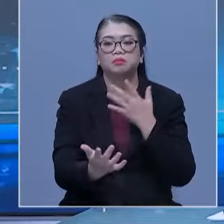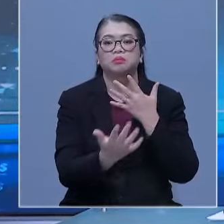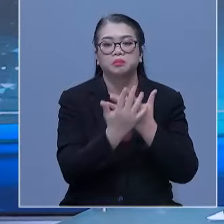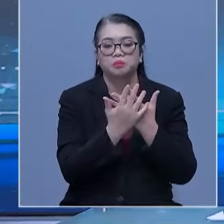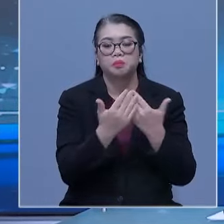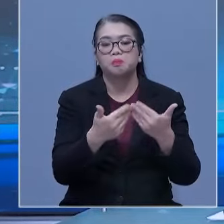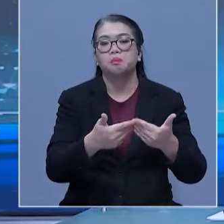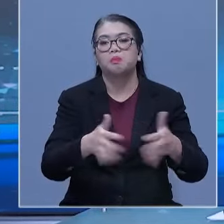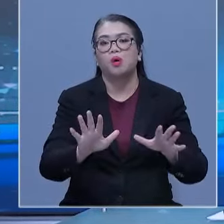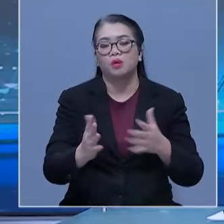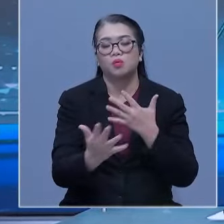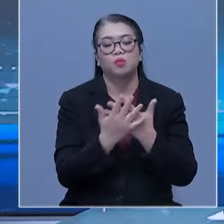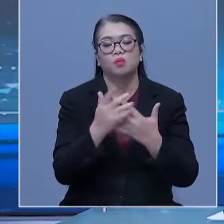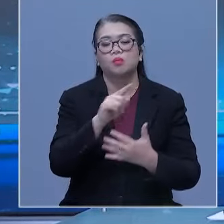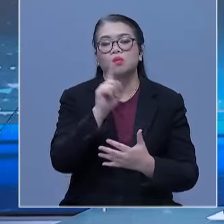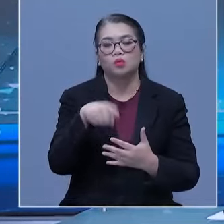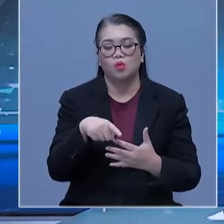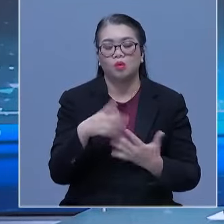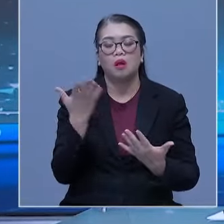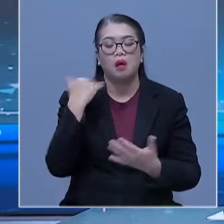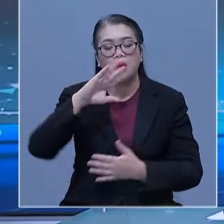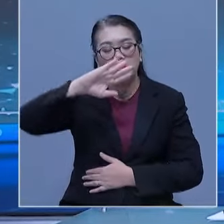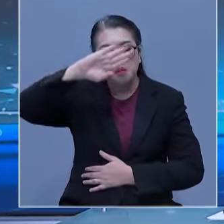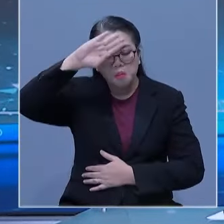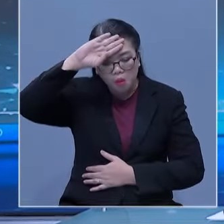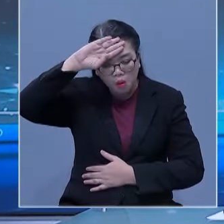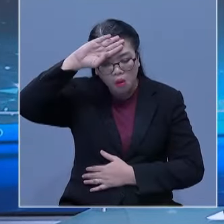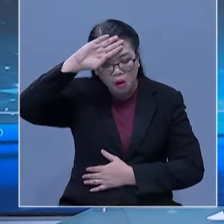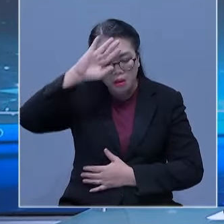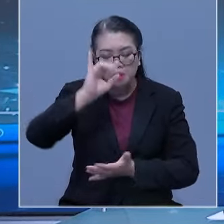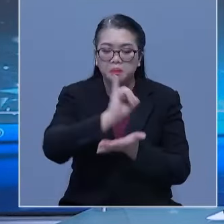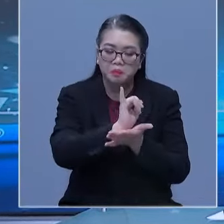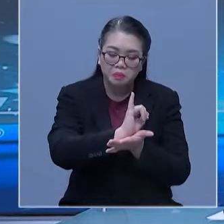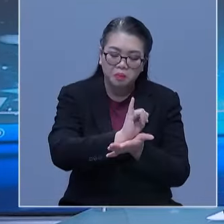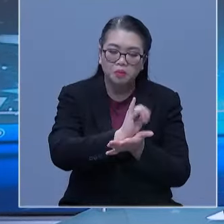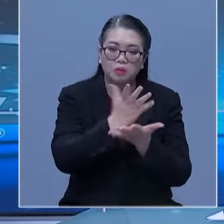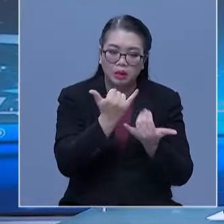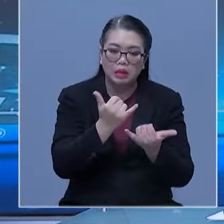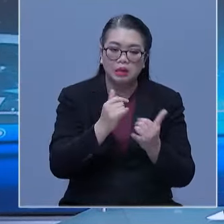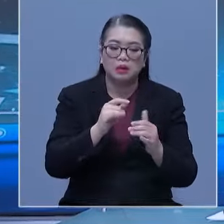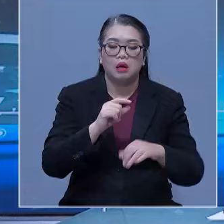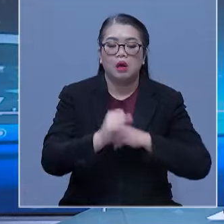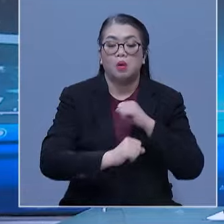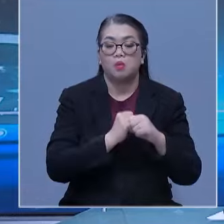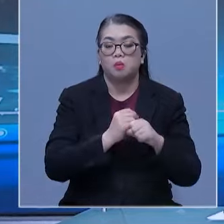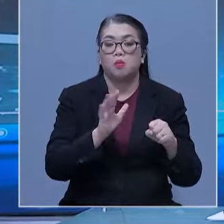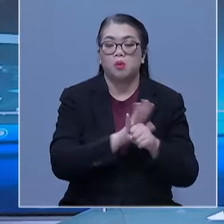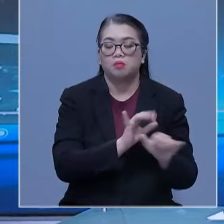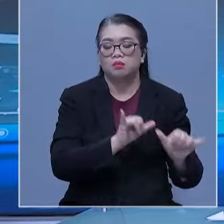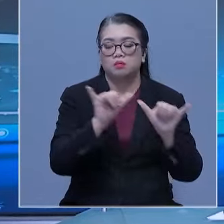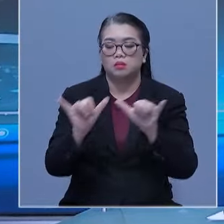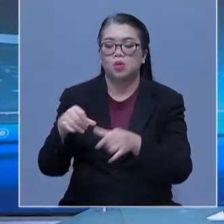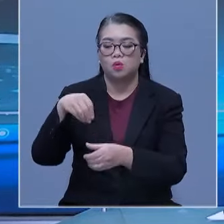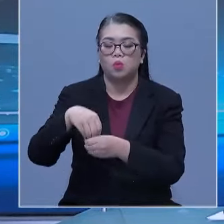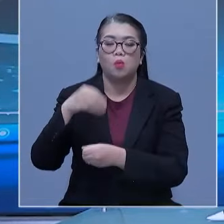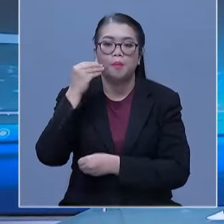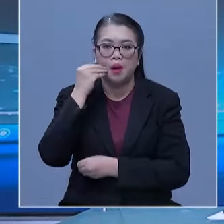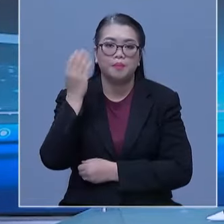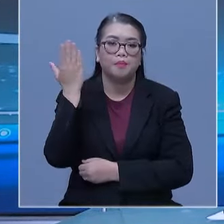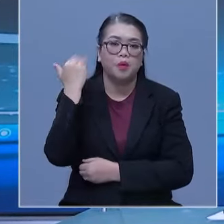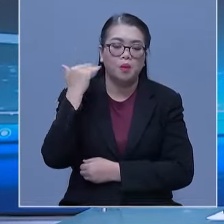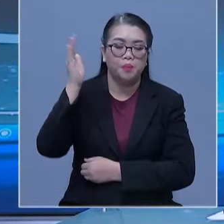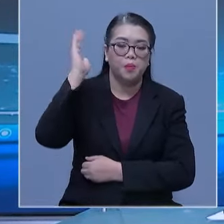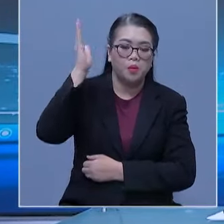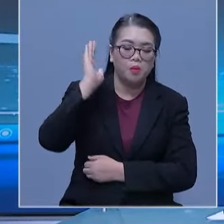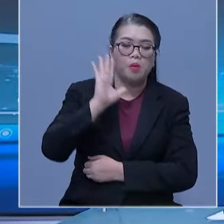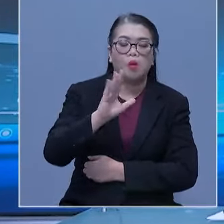มีเสียงวิพากษ์วิจารณ์เรื่องของอาการป่วยเป็นระยะว่าป่วยเป็นอะไรยังไงเมื่อวานนี้เนี่ยทางทีมโฆษกของพรรคเพื่อไทยคุณ